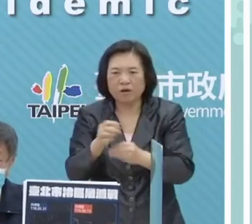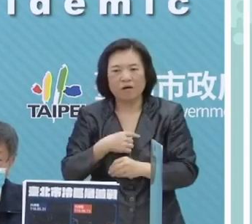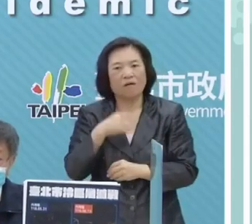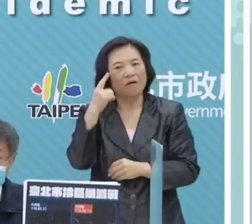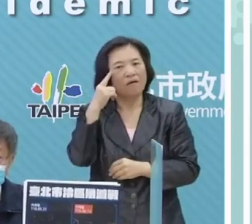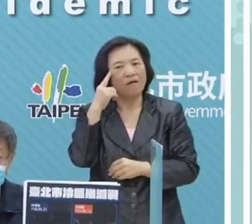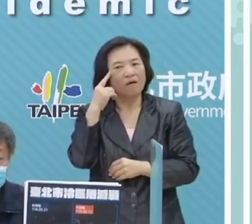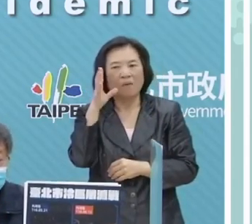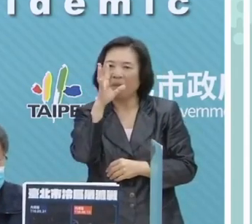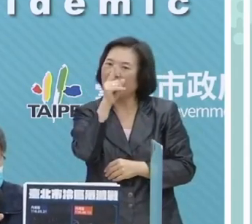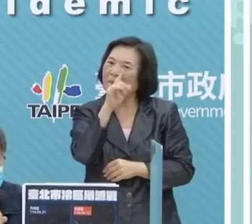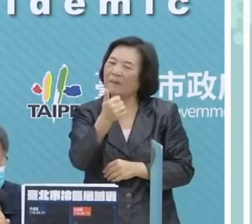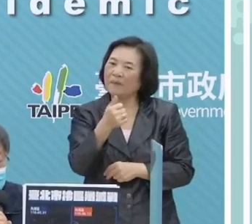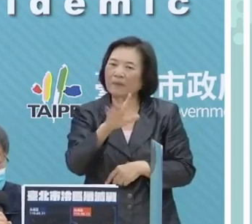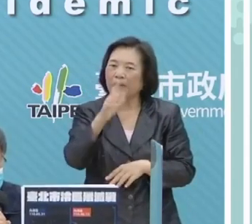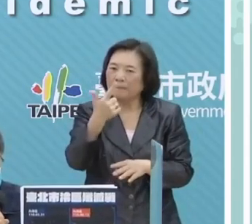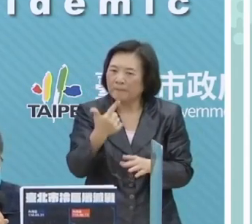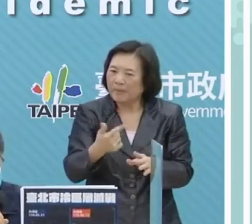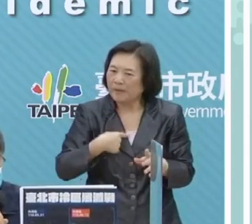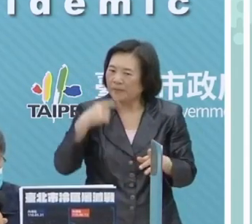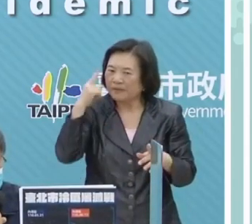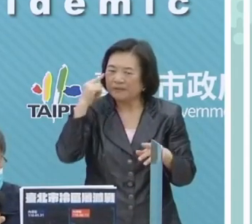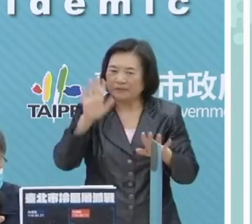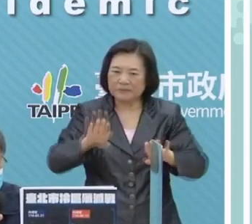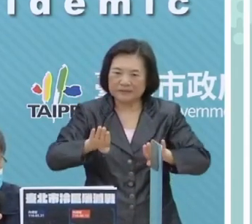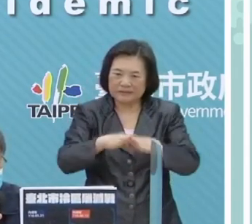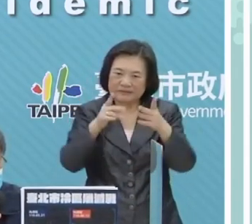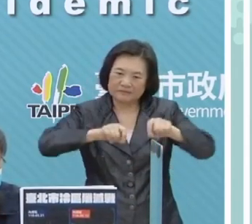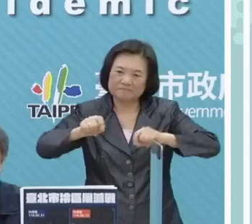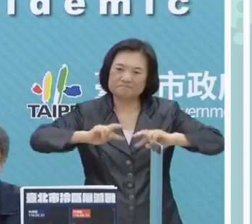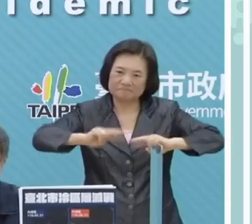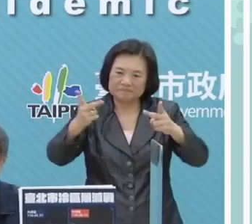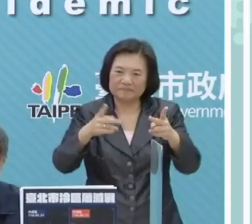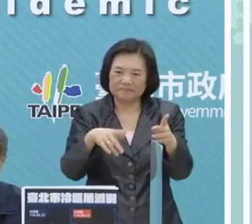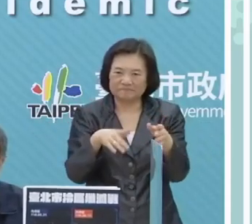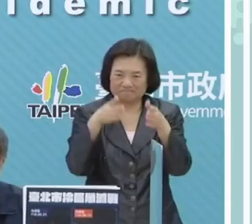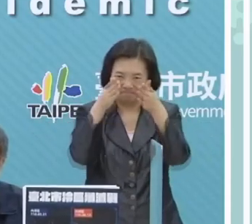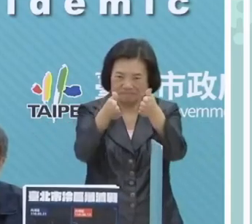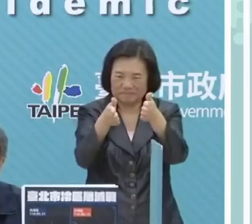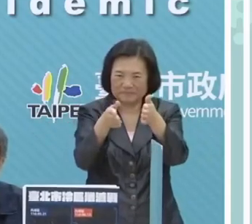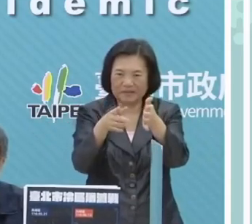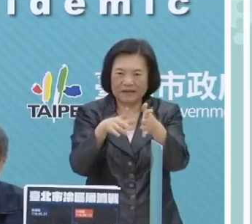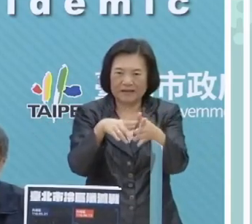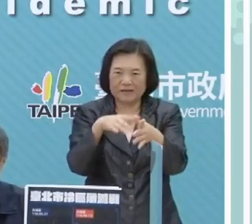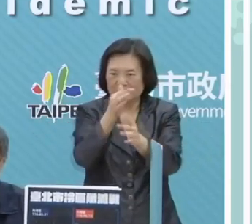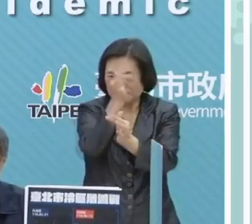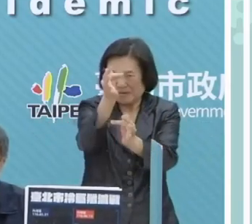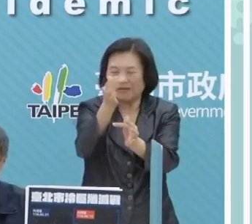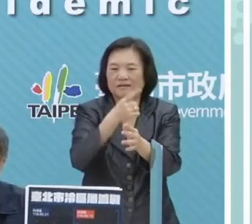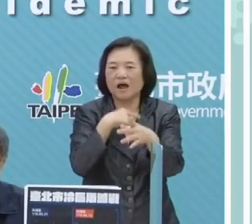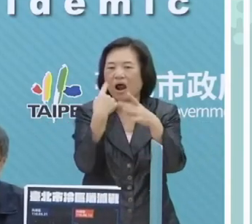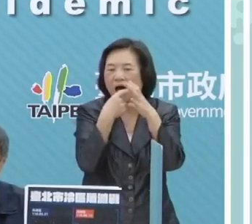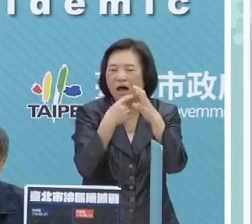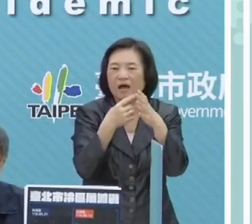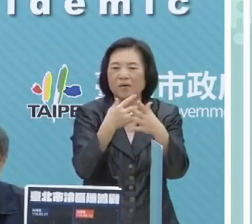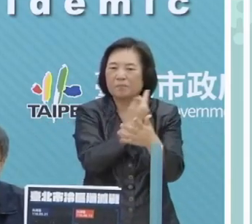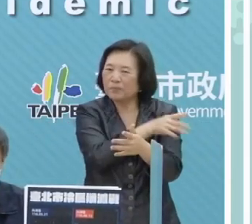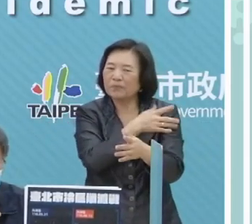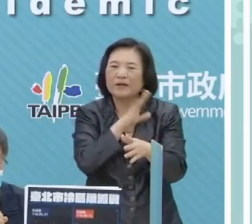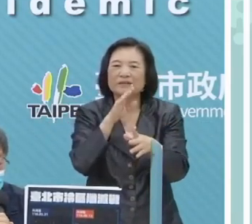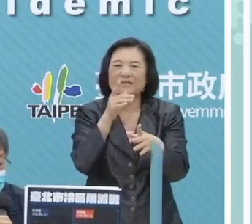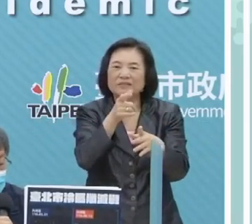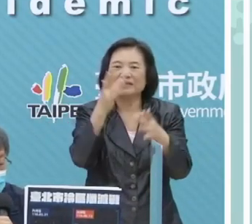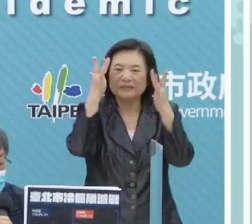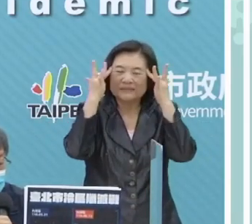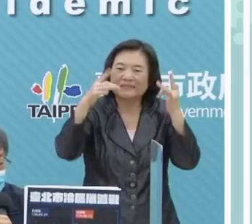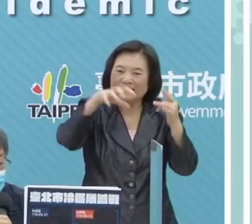就用前过去5天确诊的案例把它找出来，然后就把它点起来。你知道在